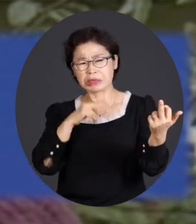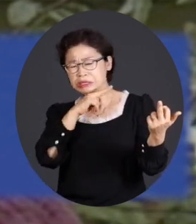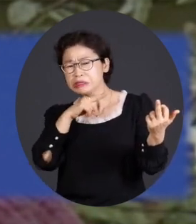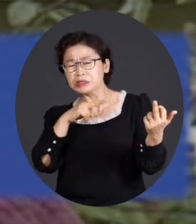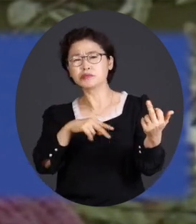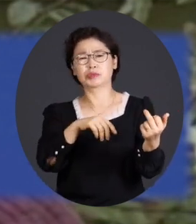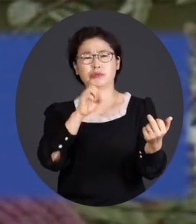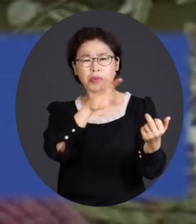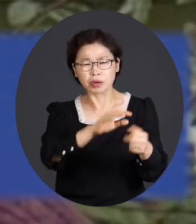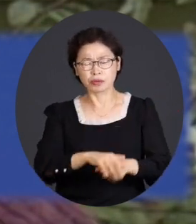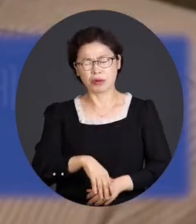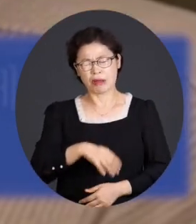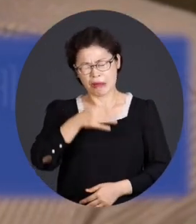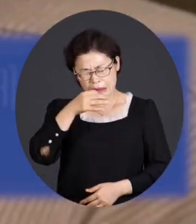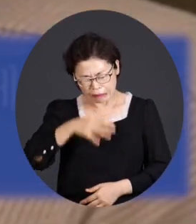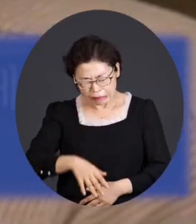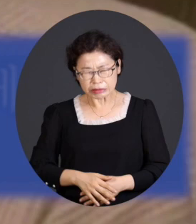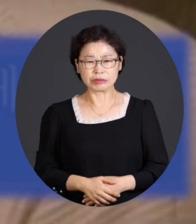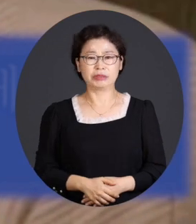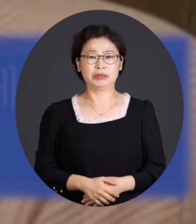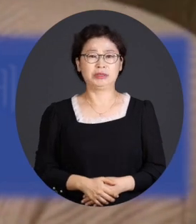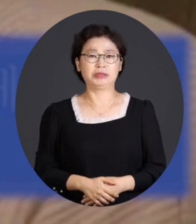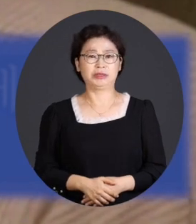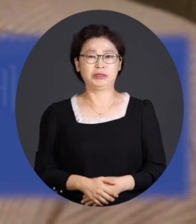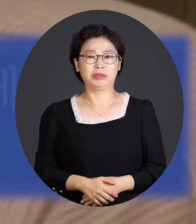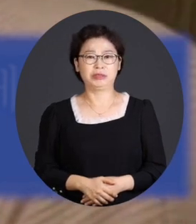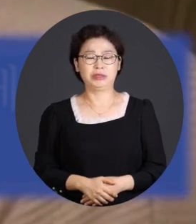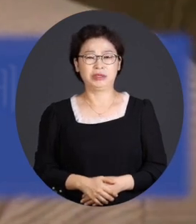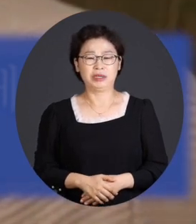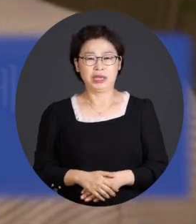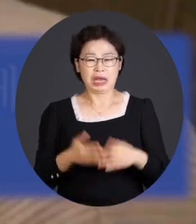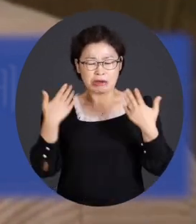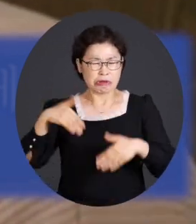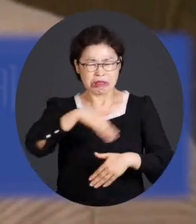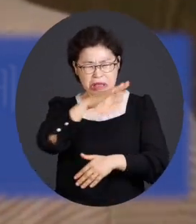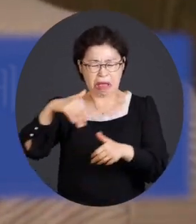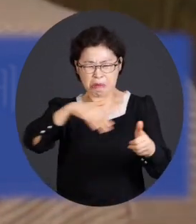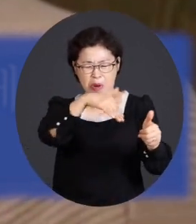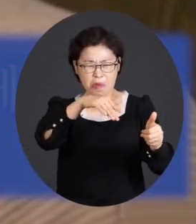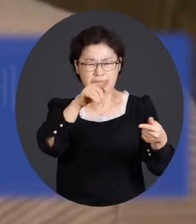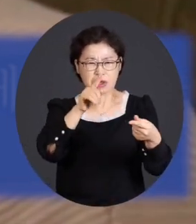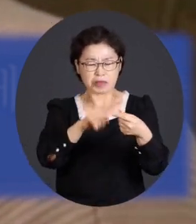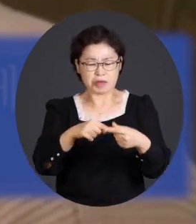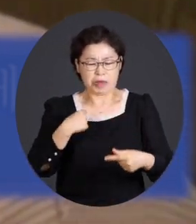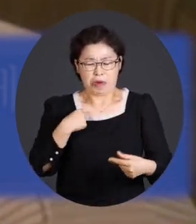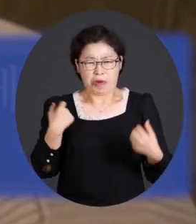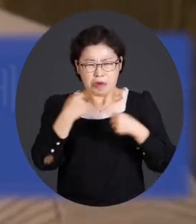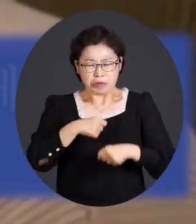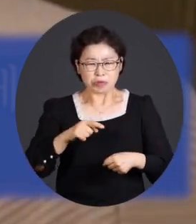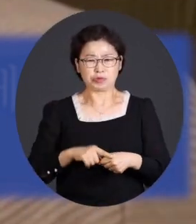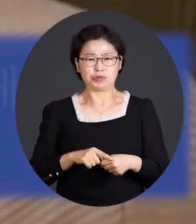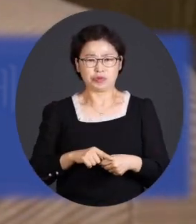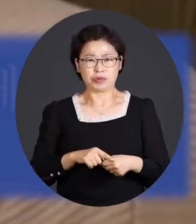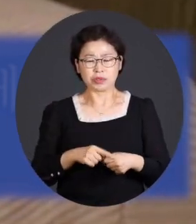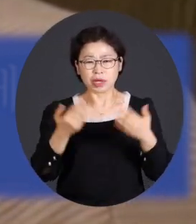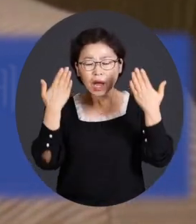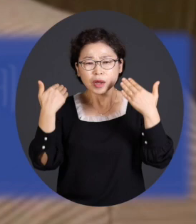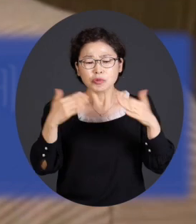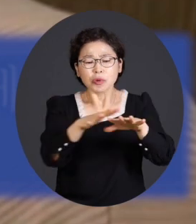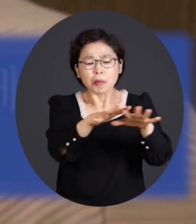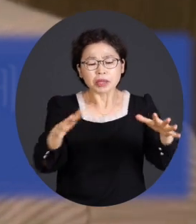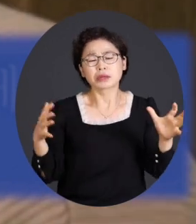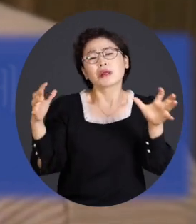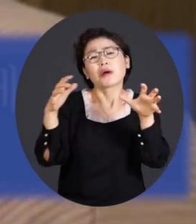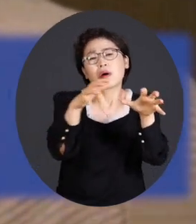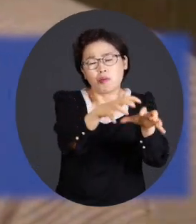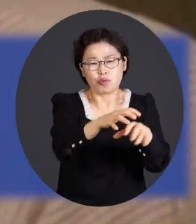전쟁하고. 어휴. 학교 애들 다 가린 몰아놓은 갈중이 빠랑애들 학교 마당 애들 갔어